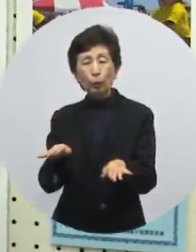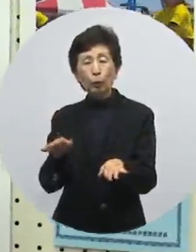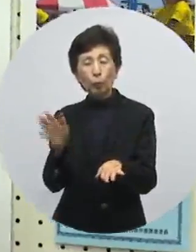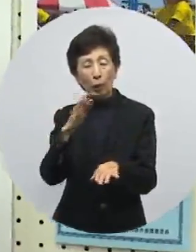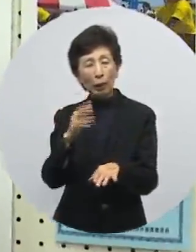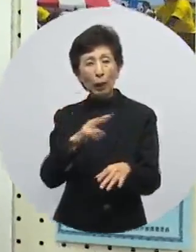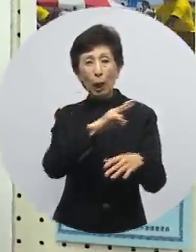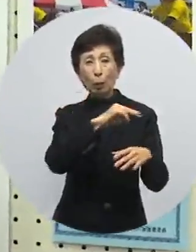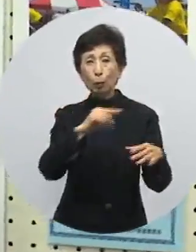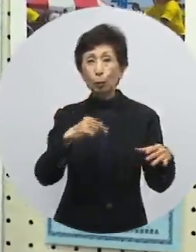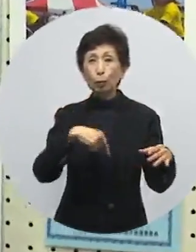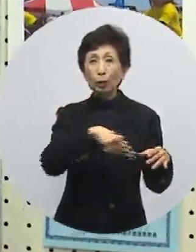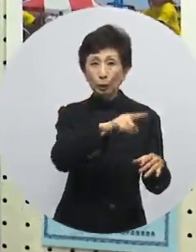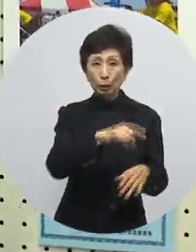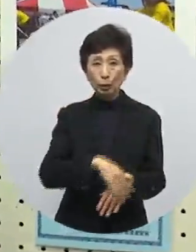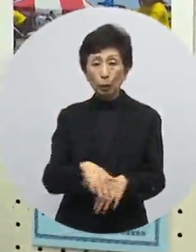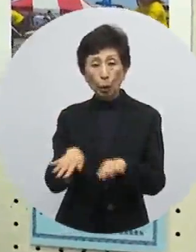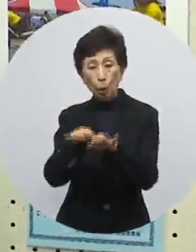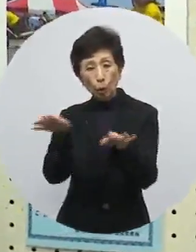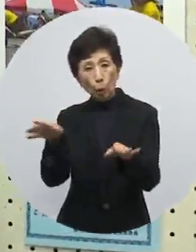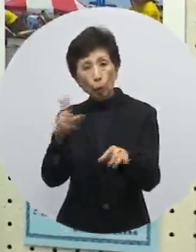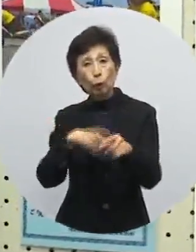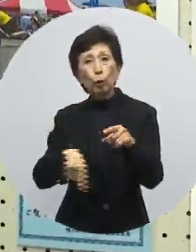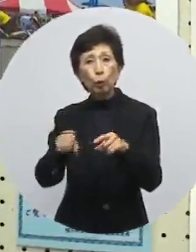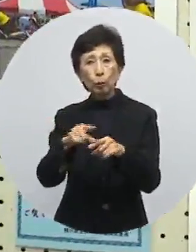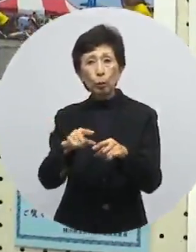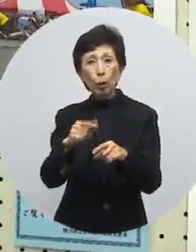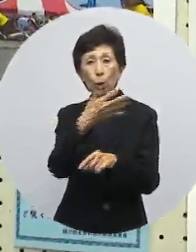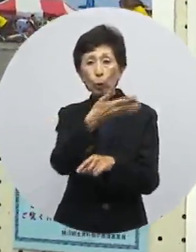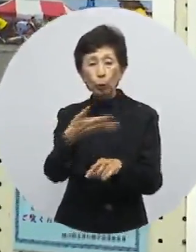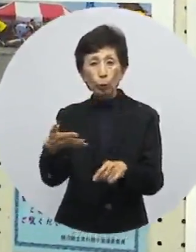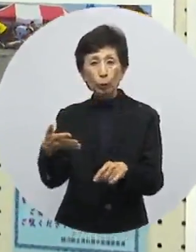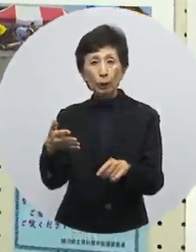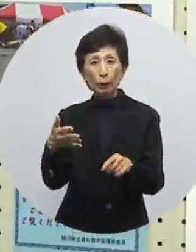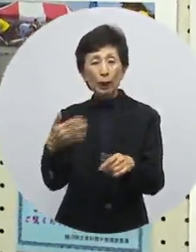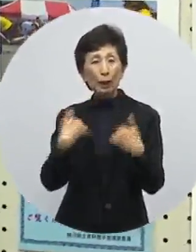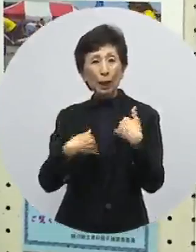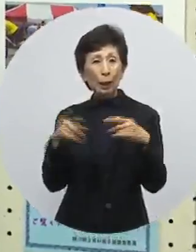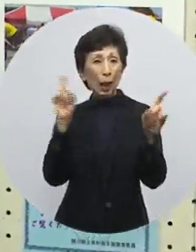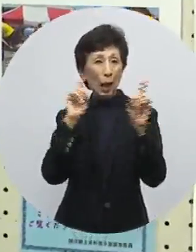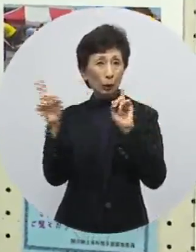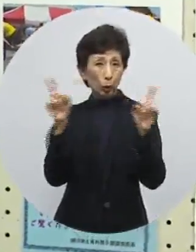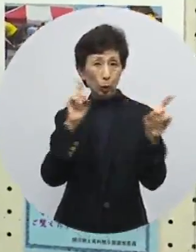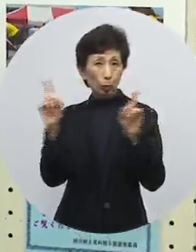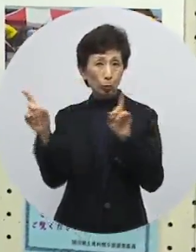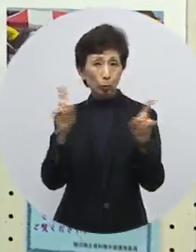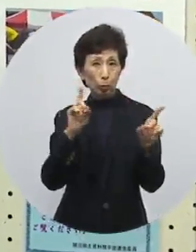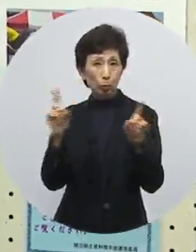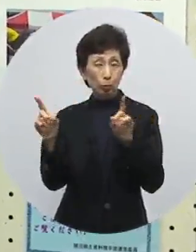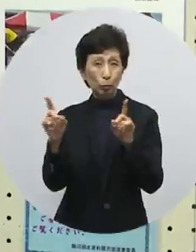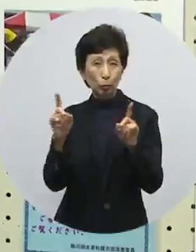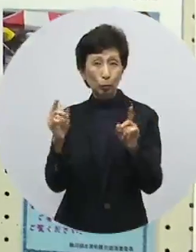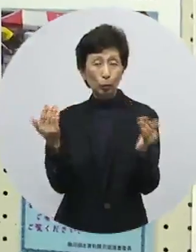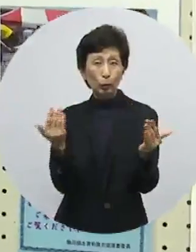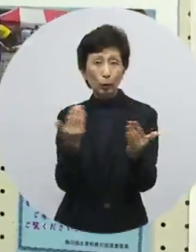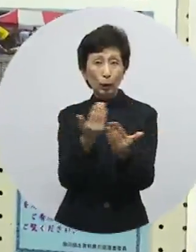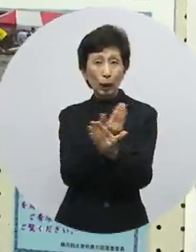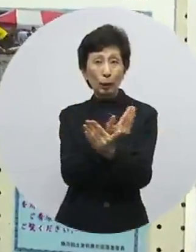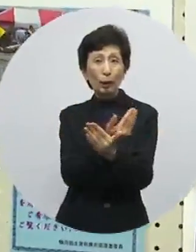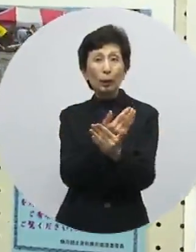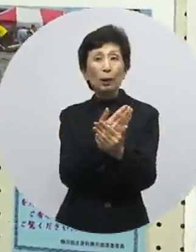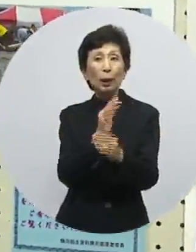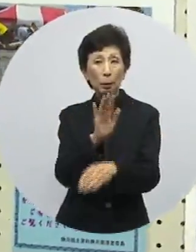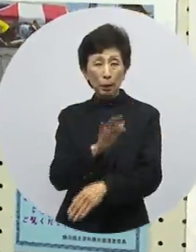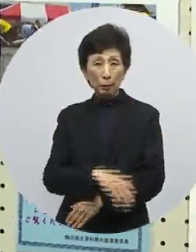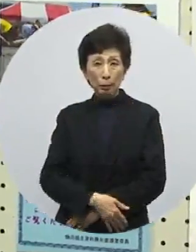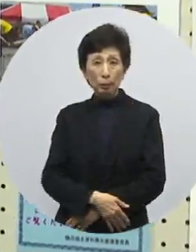、泳ぐというよりも海で楽しくやるという、あの遊ぶというのが一つの時代